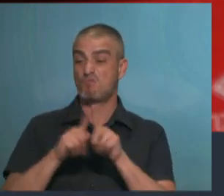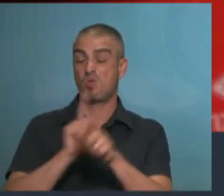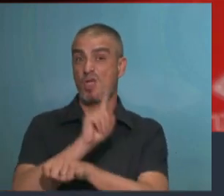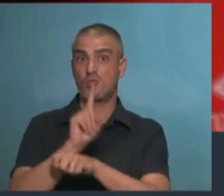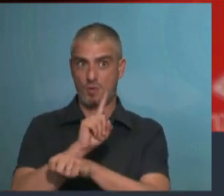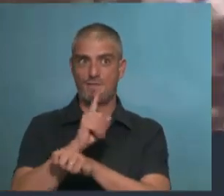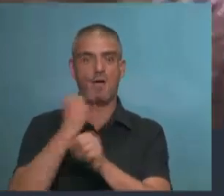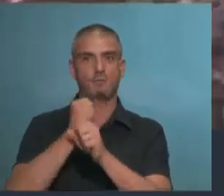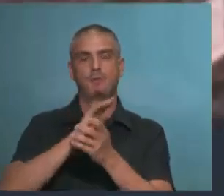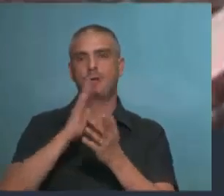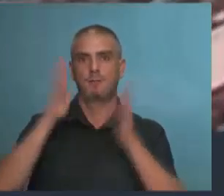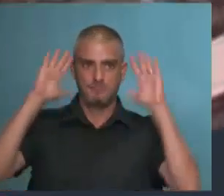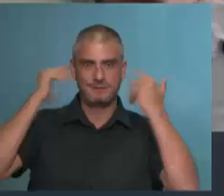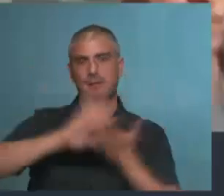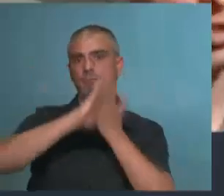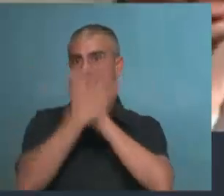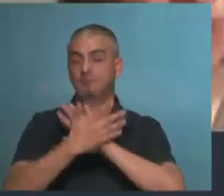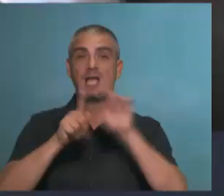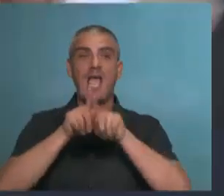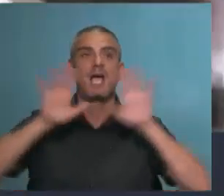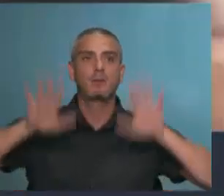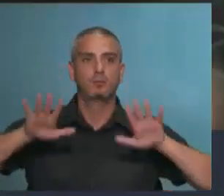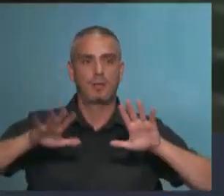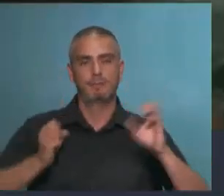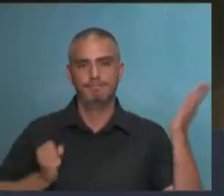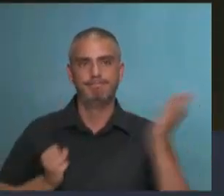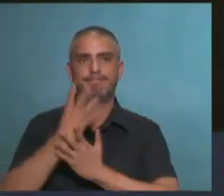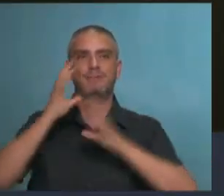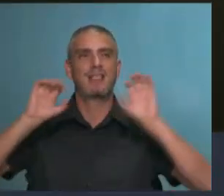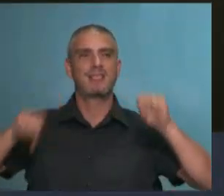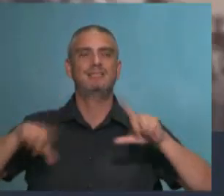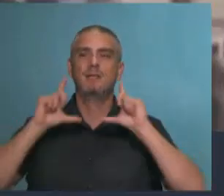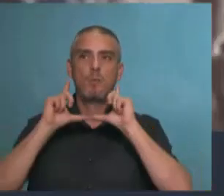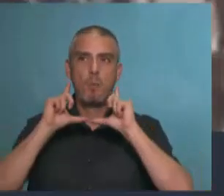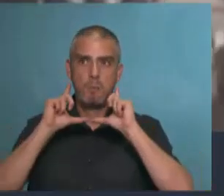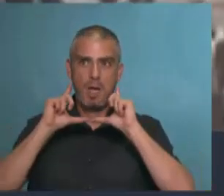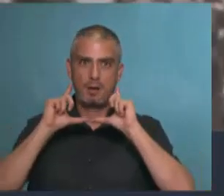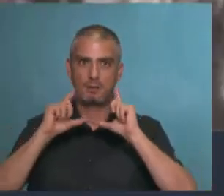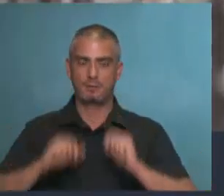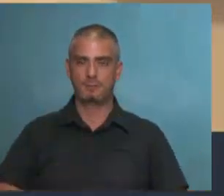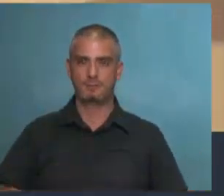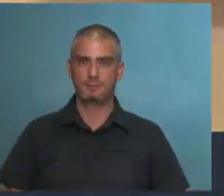התרחשה מהפכה במצרים. אחים המוסלמים הדיחו את הנשיא חוסני מובארק.